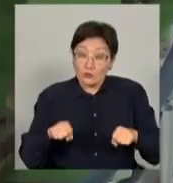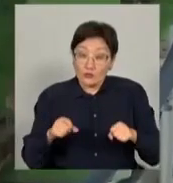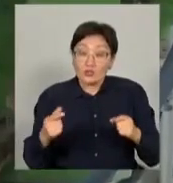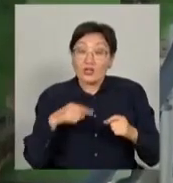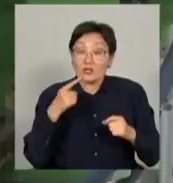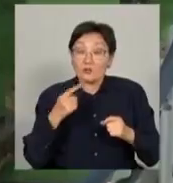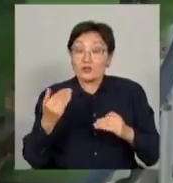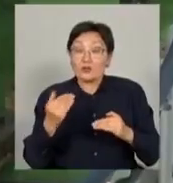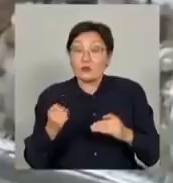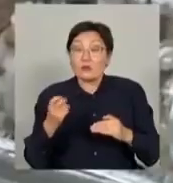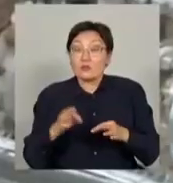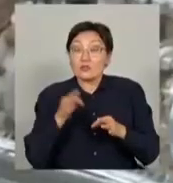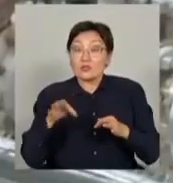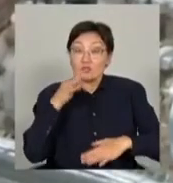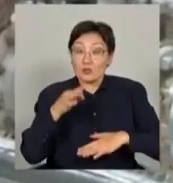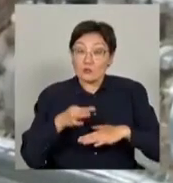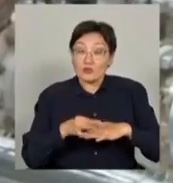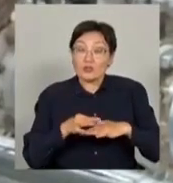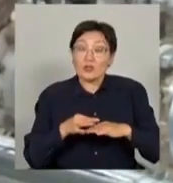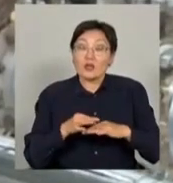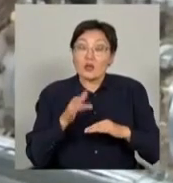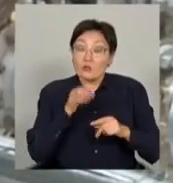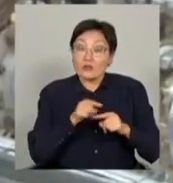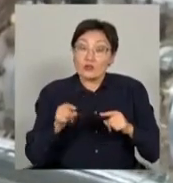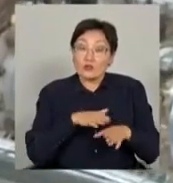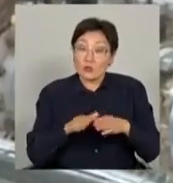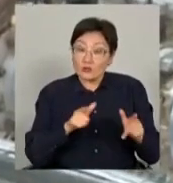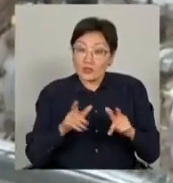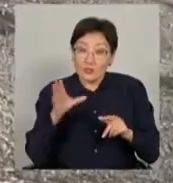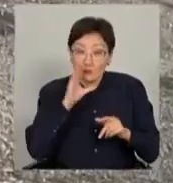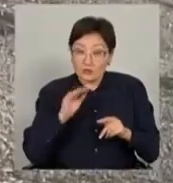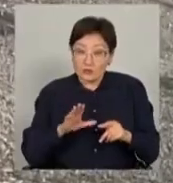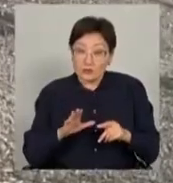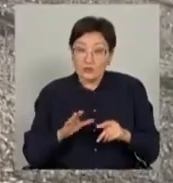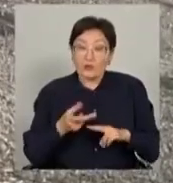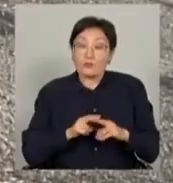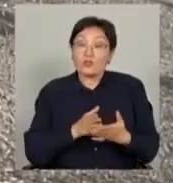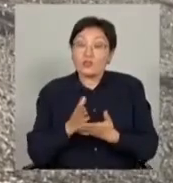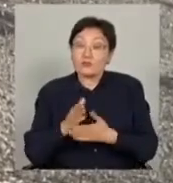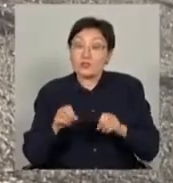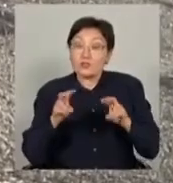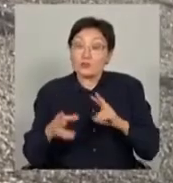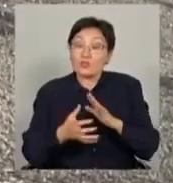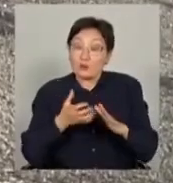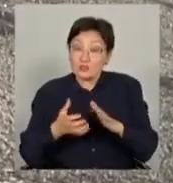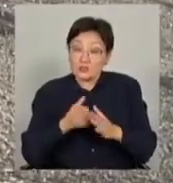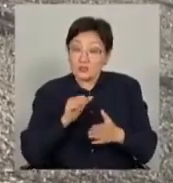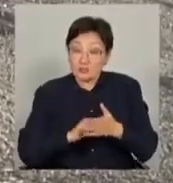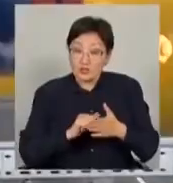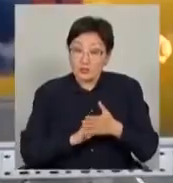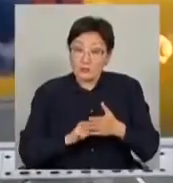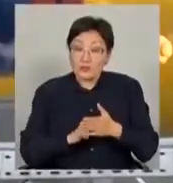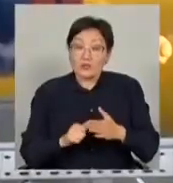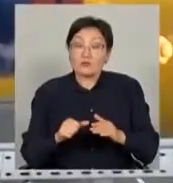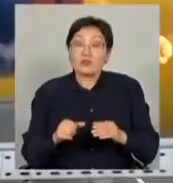жасырмады. Сөзінше, кей өңірлер жауапты кезеңге толық дайындалып үлгермей жатқан көрінеді. Бұған саладағы кадр тапшылығы да себеп. Салдарынан